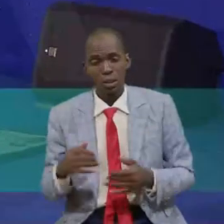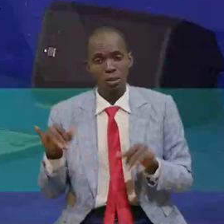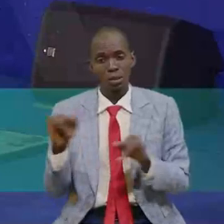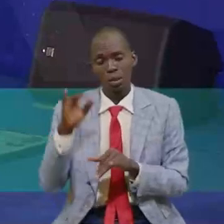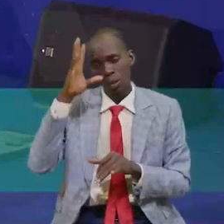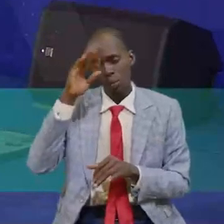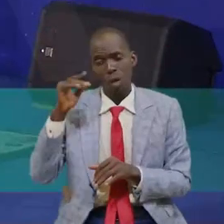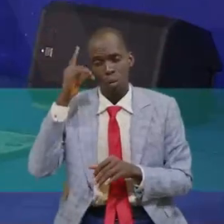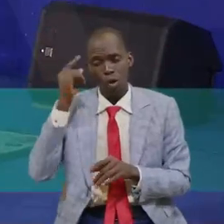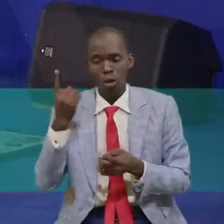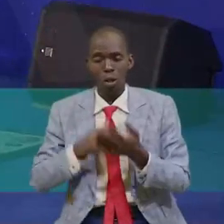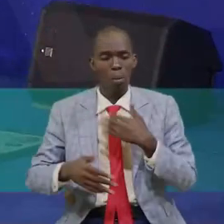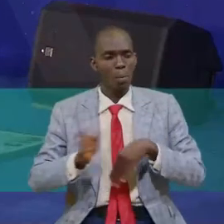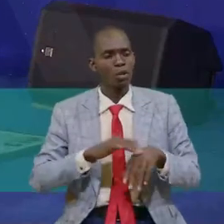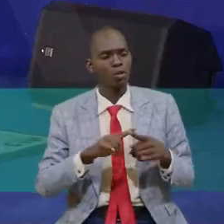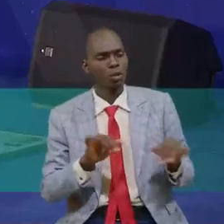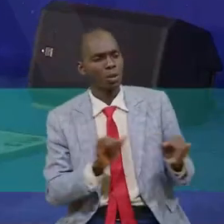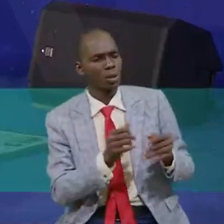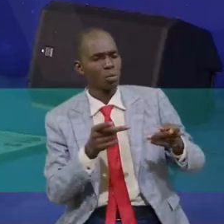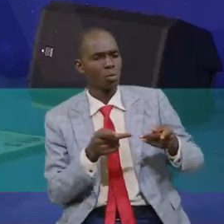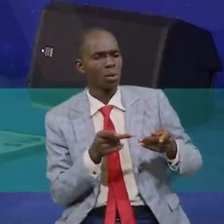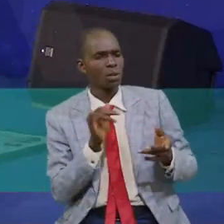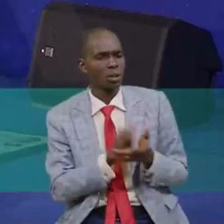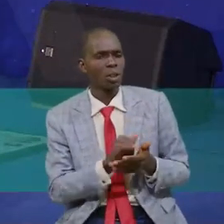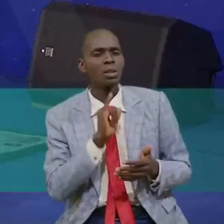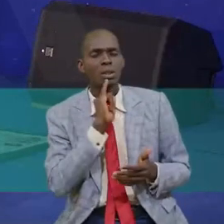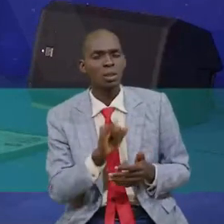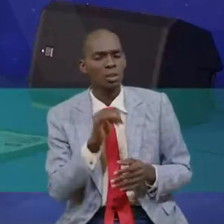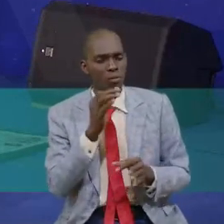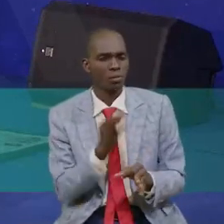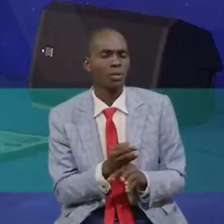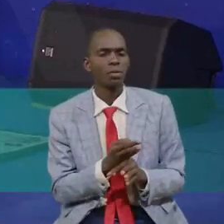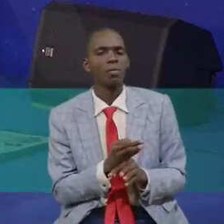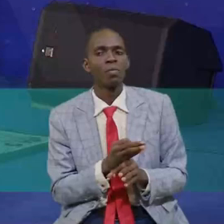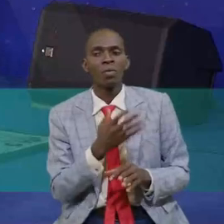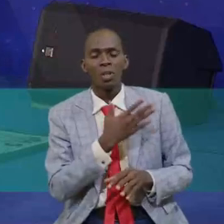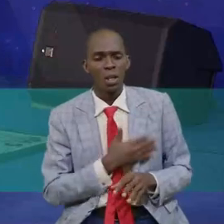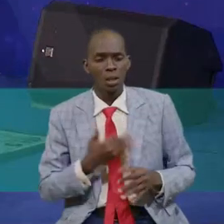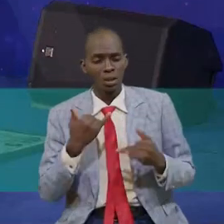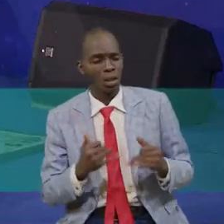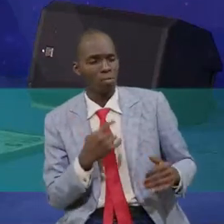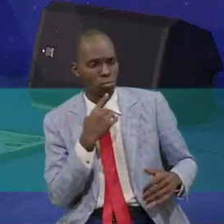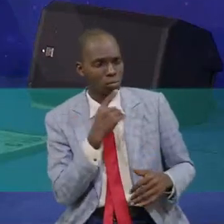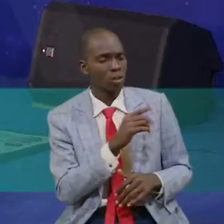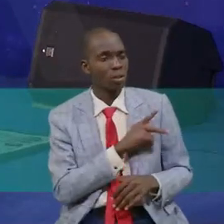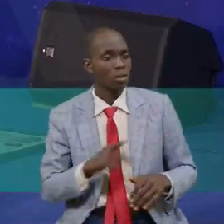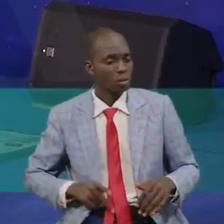même lieu, ça il faut la foi. Et va dire à Pharaon, laisse aller mon